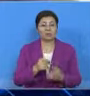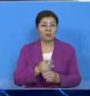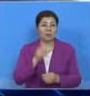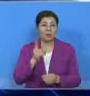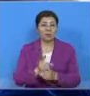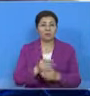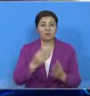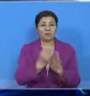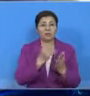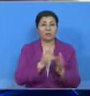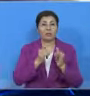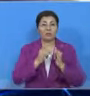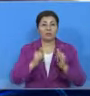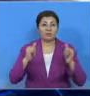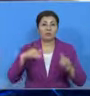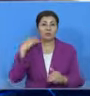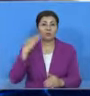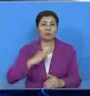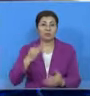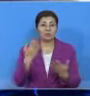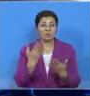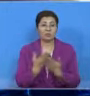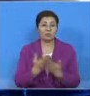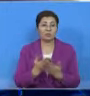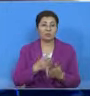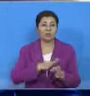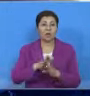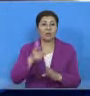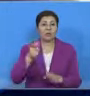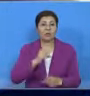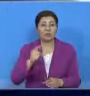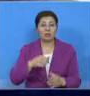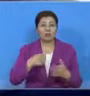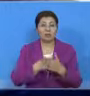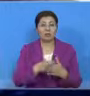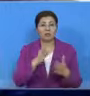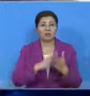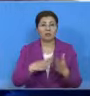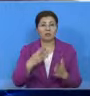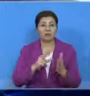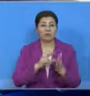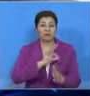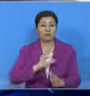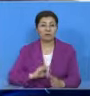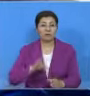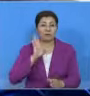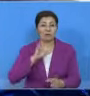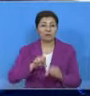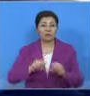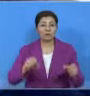президента плана развития Актюбинской области, на сегодня обеспеченность газом населения области достигла 98%, централизованным